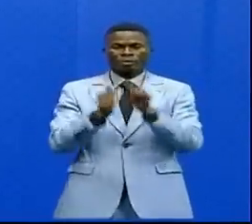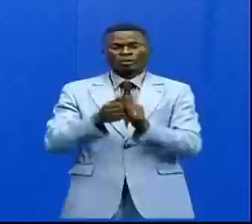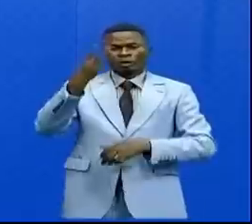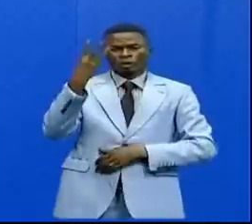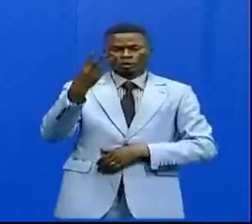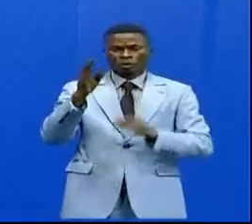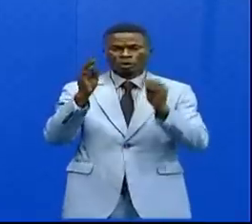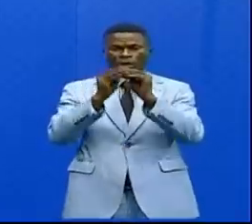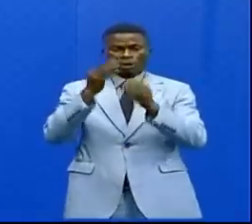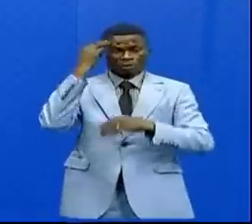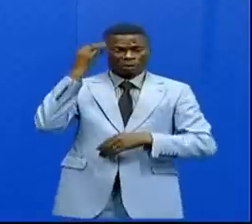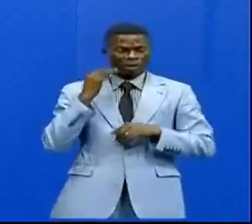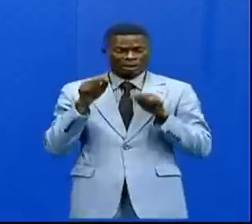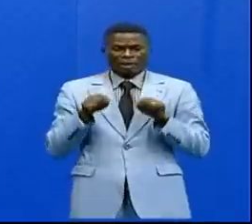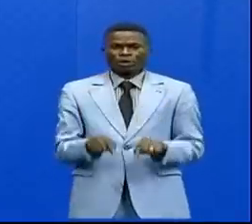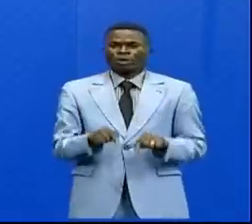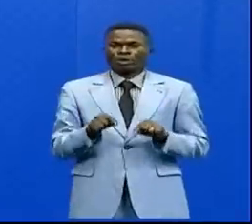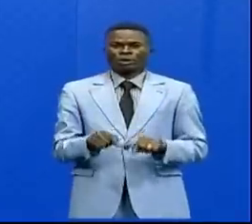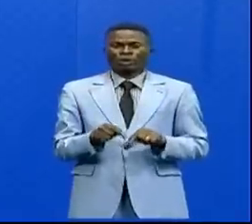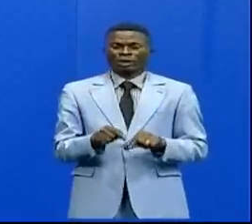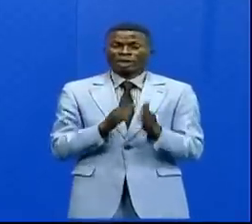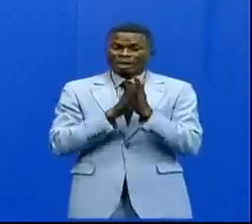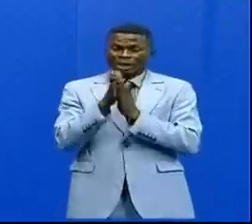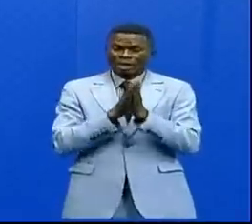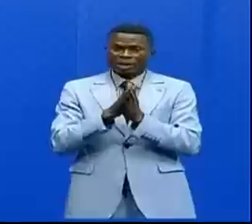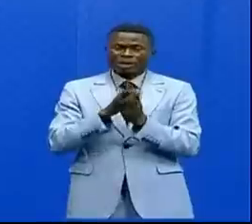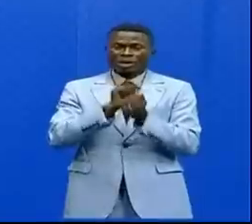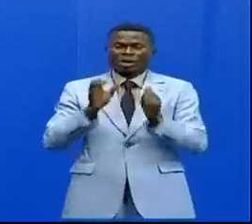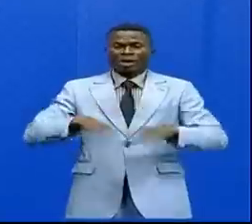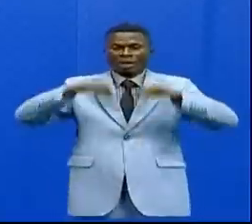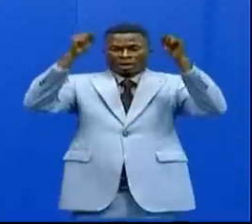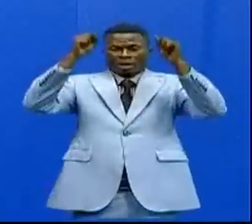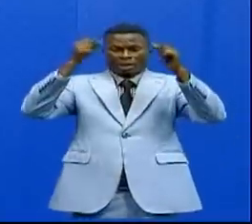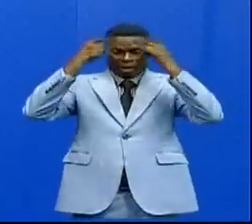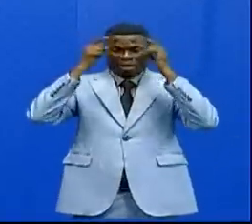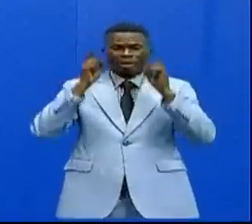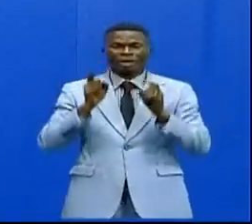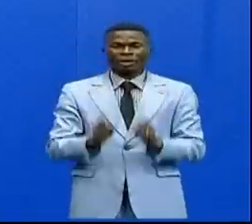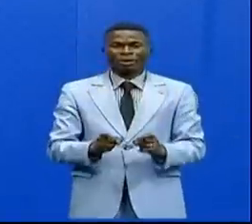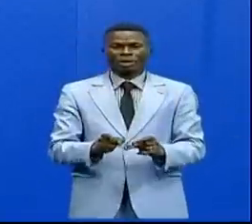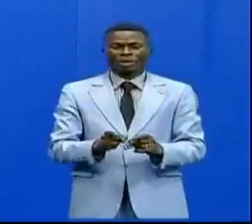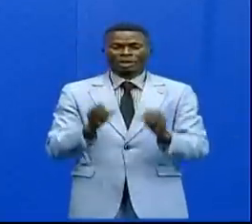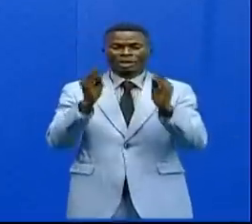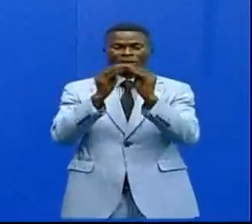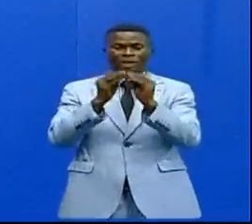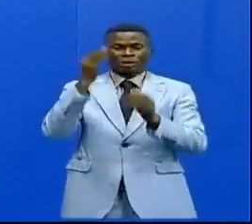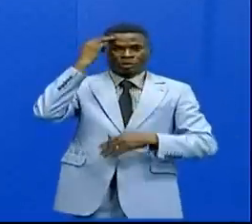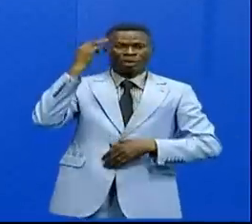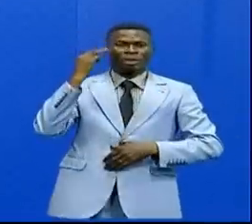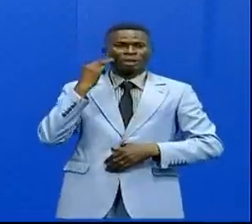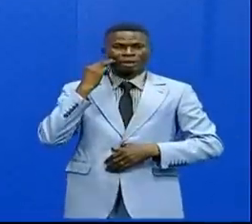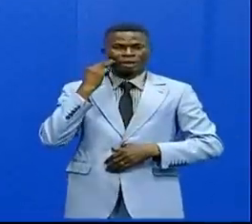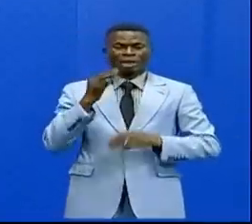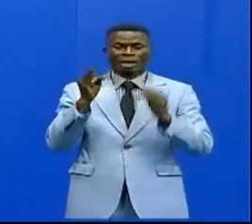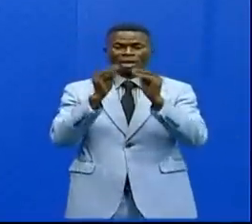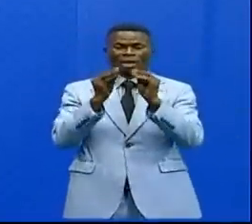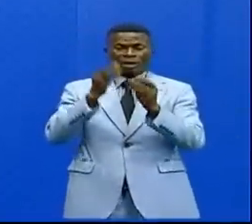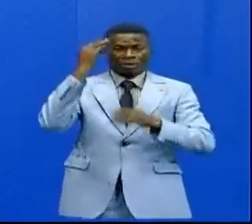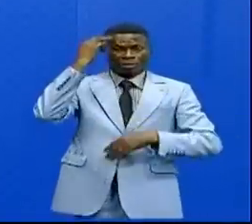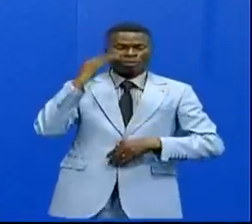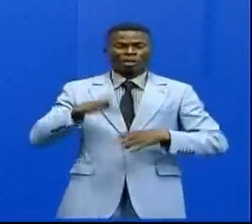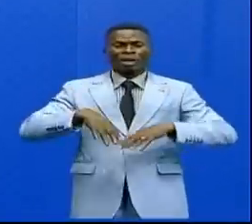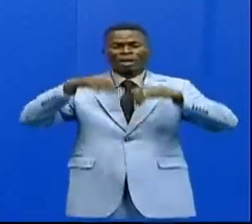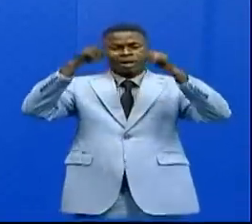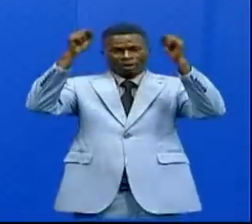du Conseil de ministres de ce jour, relatif à l'approbation d'un relevé des décisions du Conseil de ministres, le Conseil de ministres a